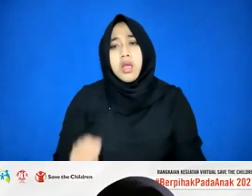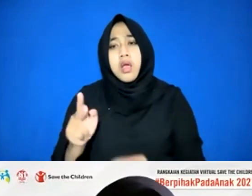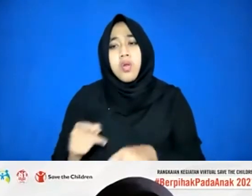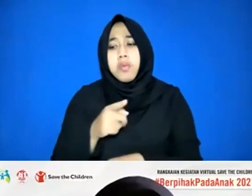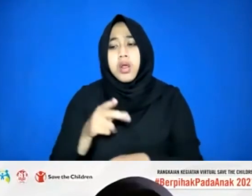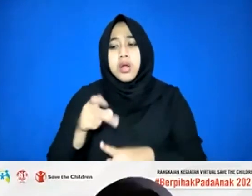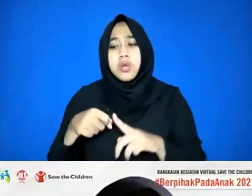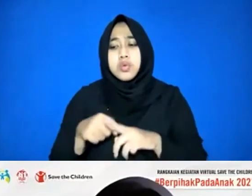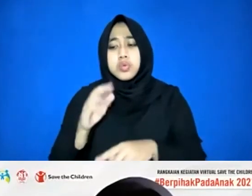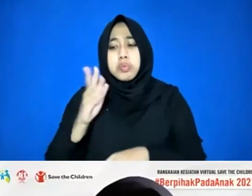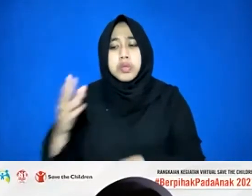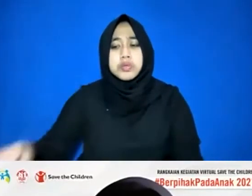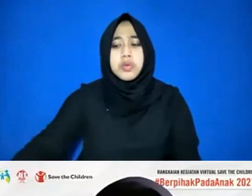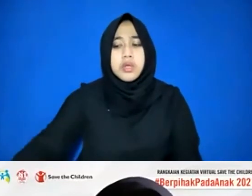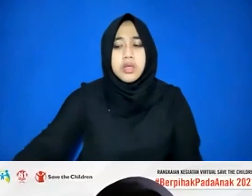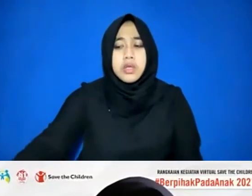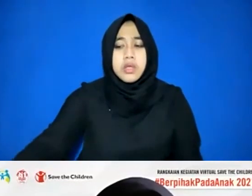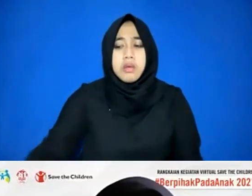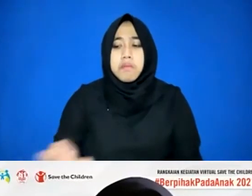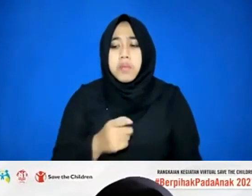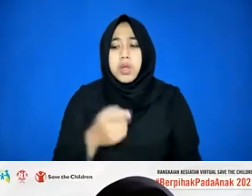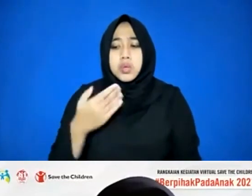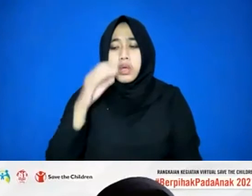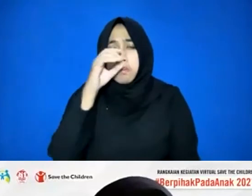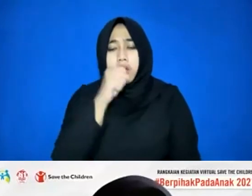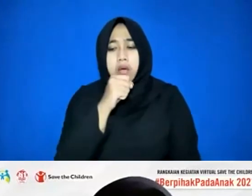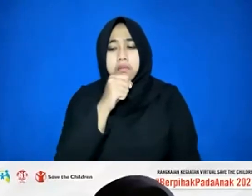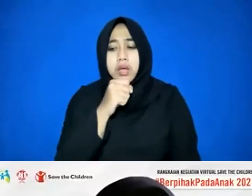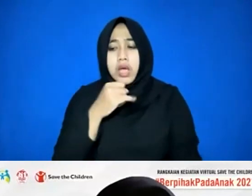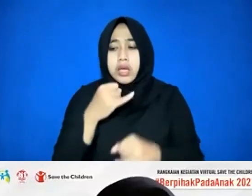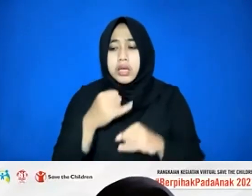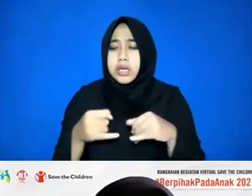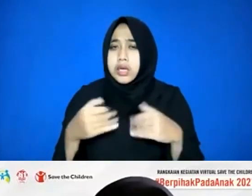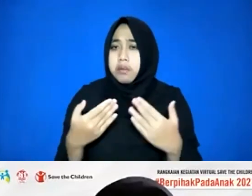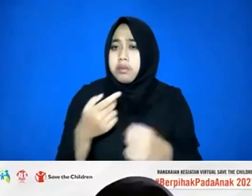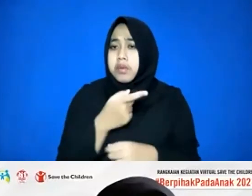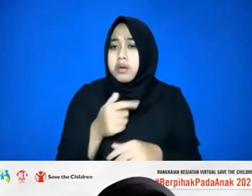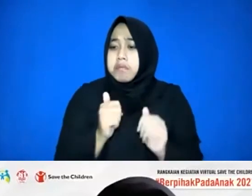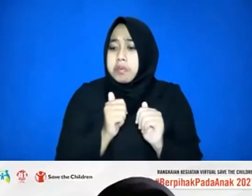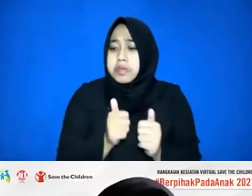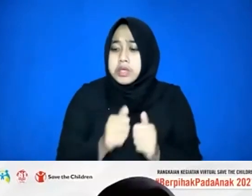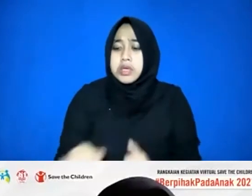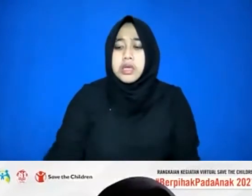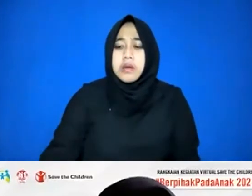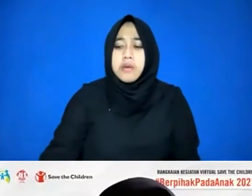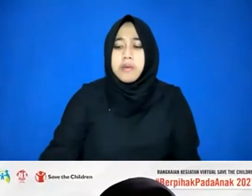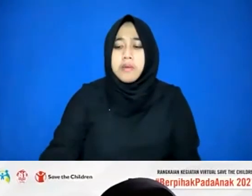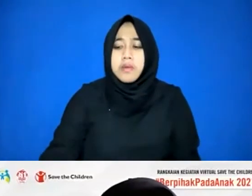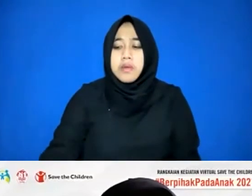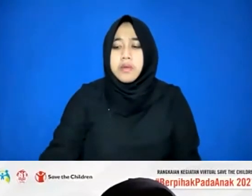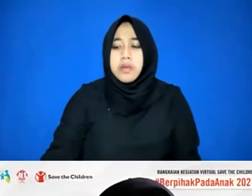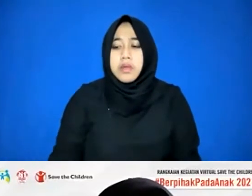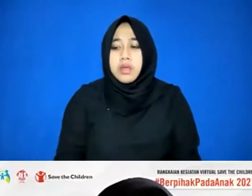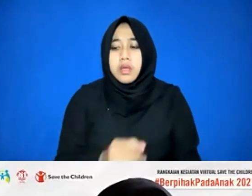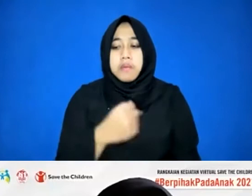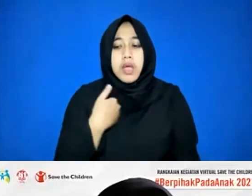dirujuk besok, memang mereka udah tahu. Akhirnya mereka ya ini mempersiapkan diri. Terus ini masih juga ada